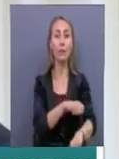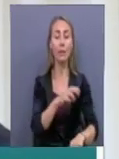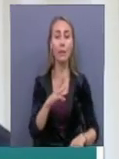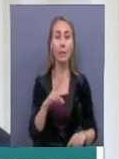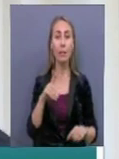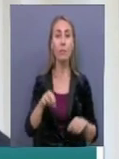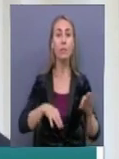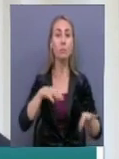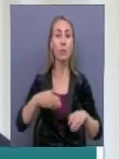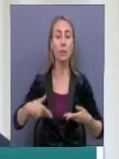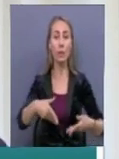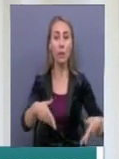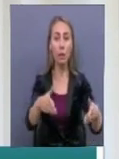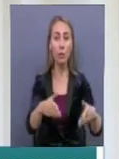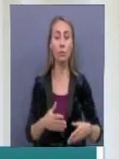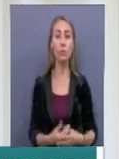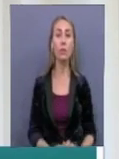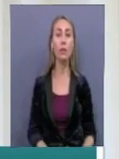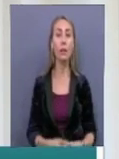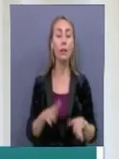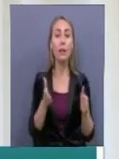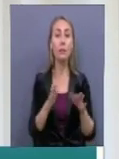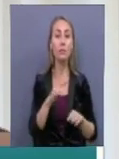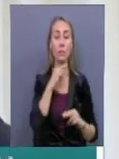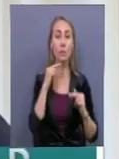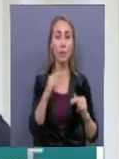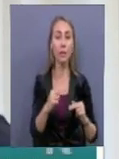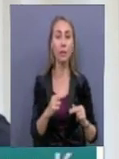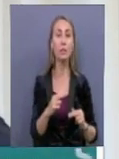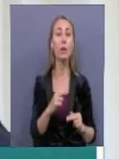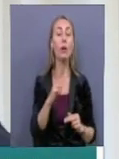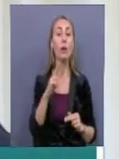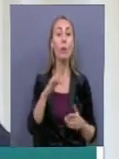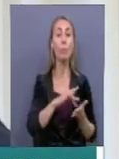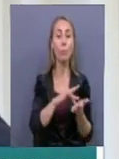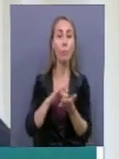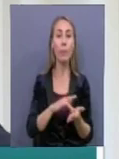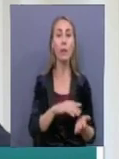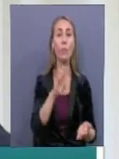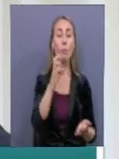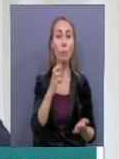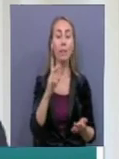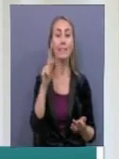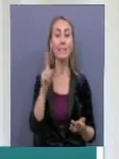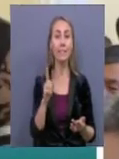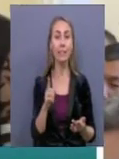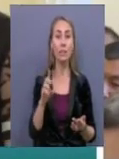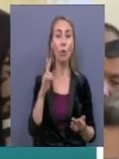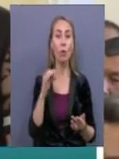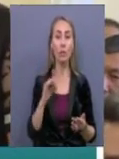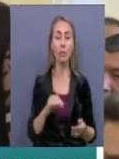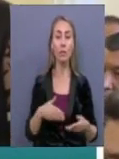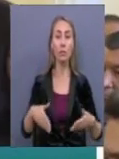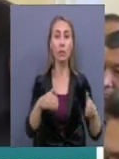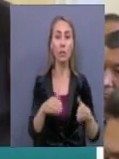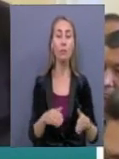үш тілдегі ақпарат жазылған тақталар орнатылды. Жуырда ғана жайлау киіз үйлер кешенінен құралған этноауыл жұмысын бастады.